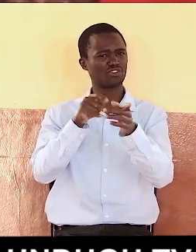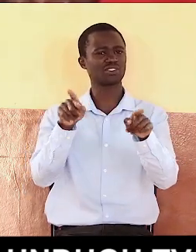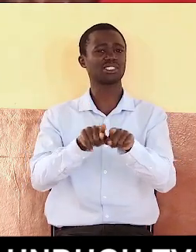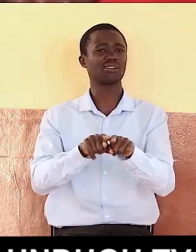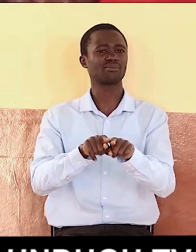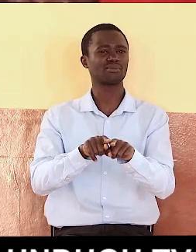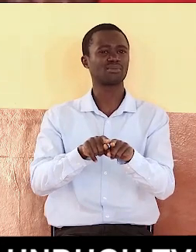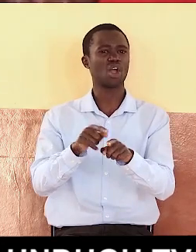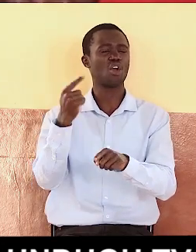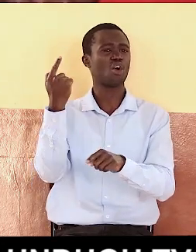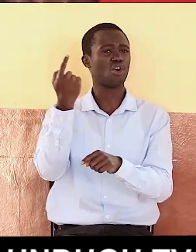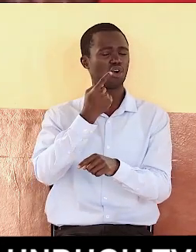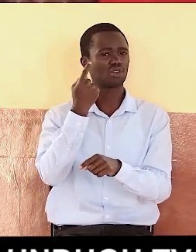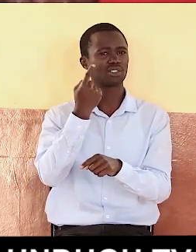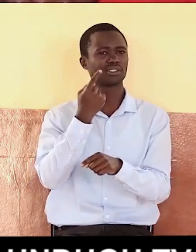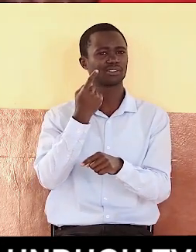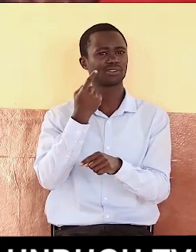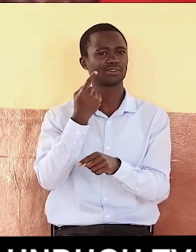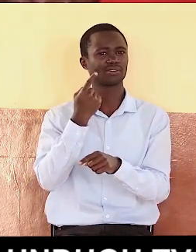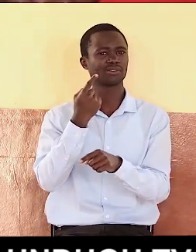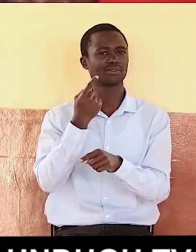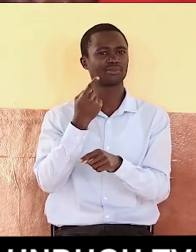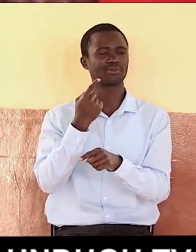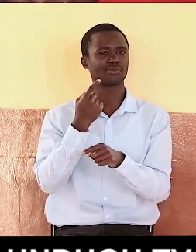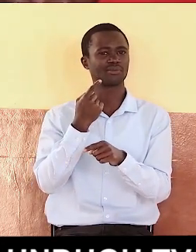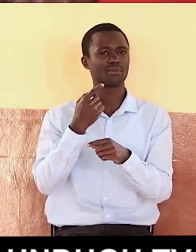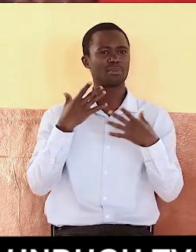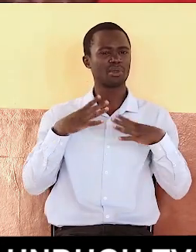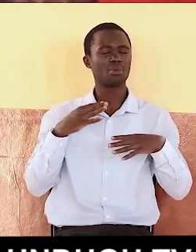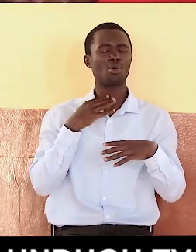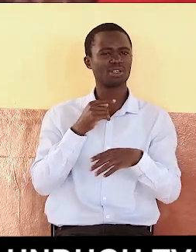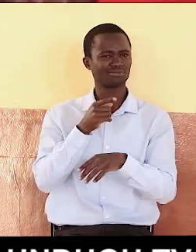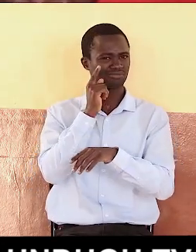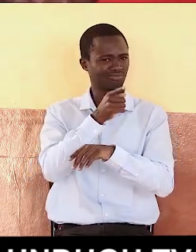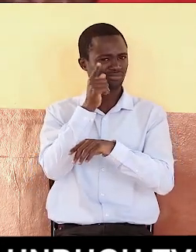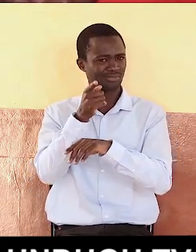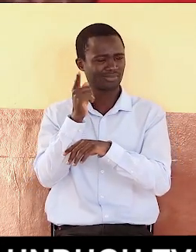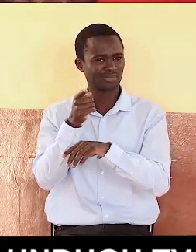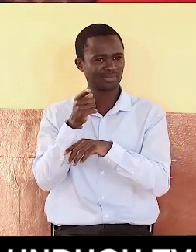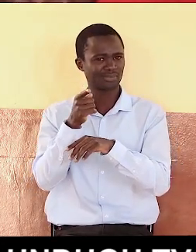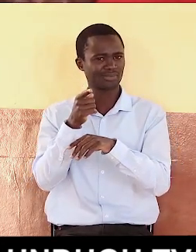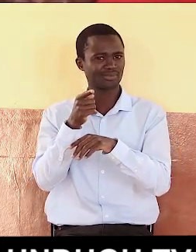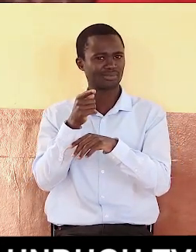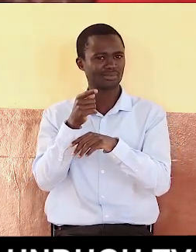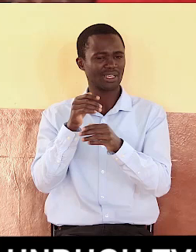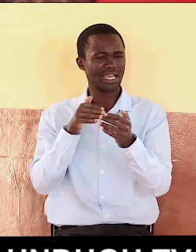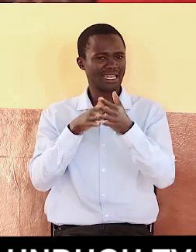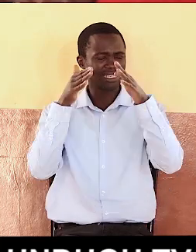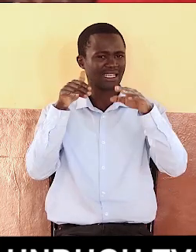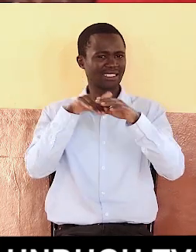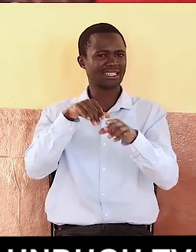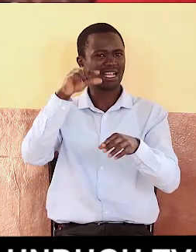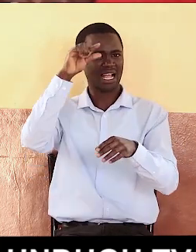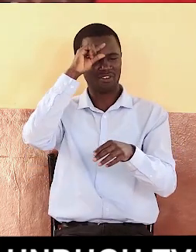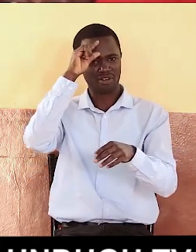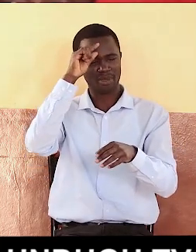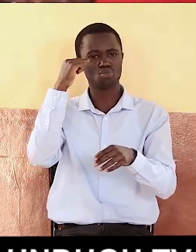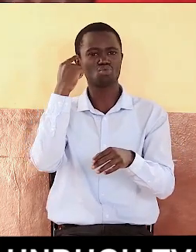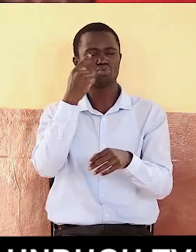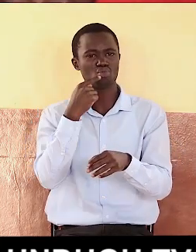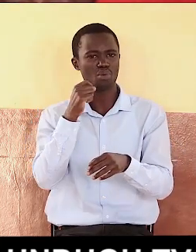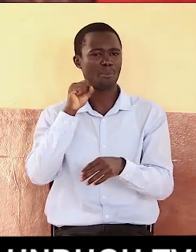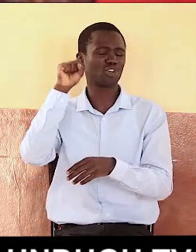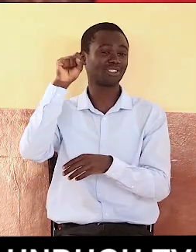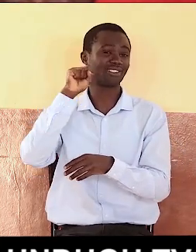vile wale ninawastumu ni viongozi wetu wa kiserikali na hasa sana